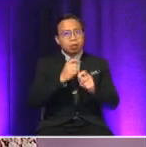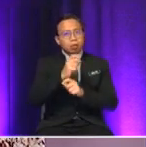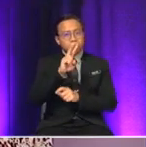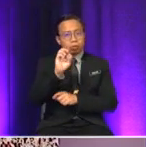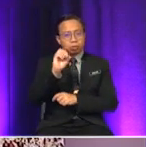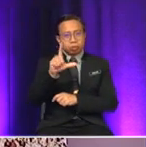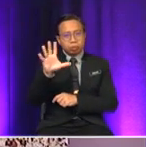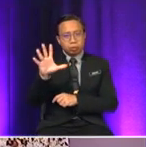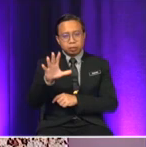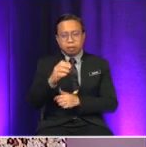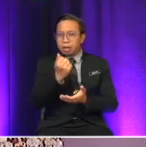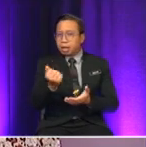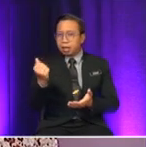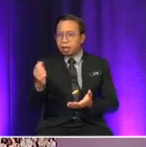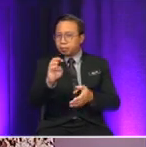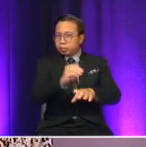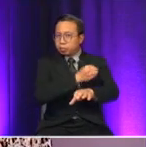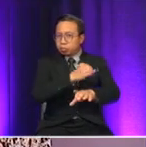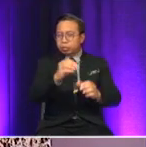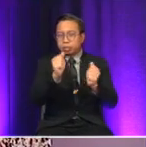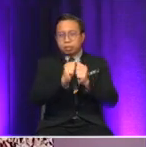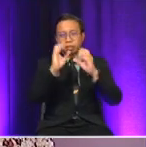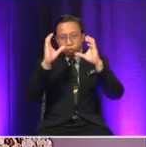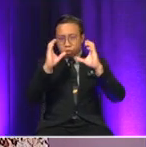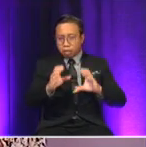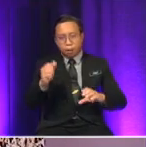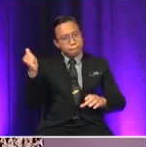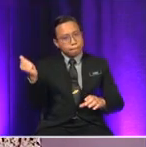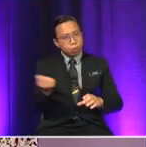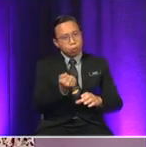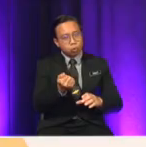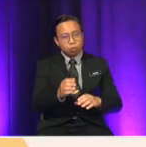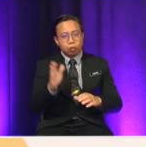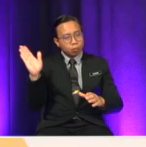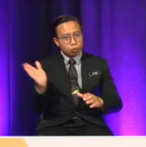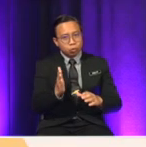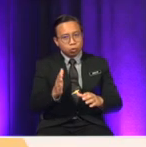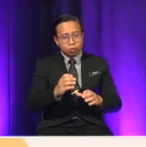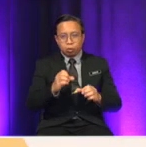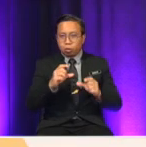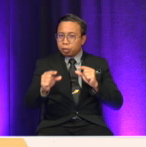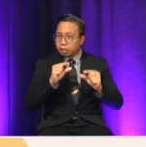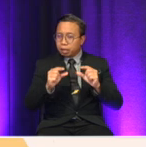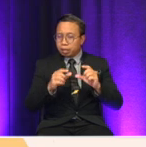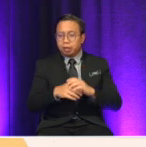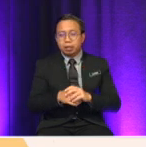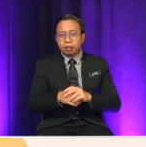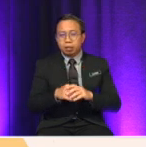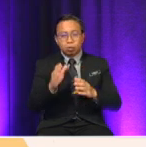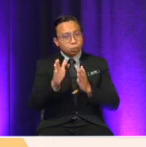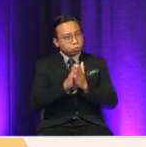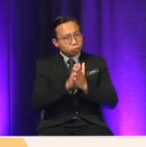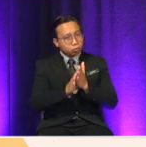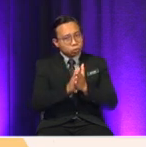perkusi merupakan alat muzik yang dimainkan dengan cara dipukul, ditabur, digoyang, digosok atau menggunakan cara